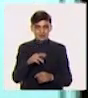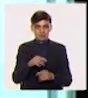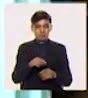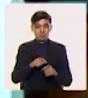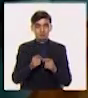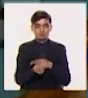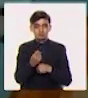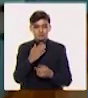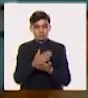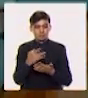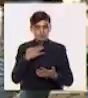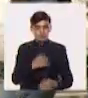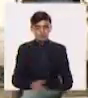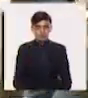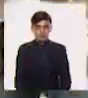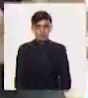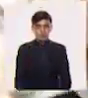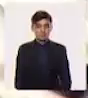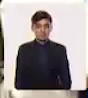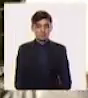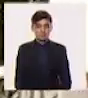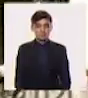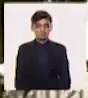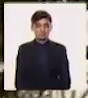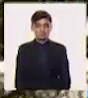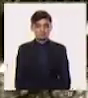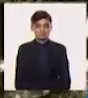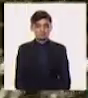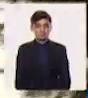пайда болатын көрінеді. Жанар Жолтаева, Думан Сүлейменов, Информбюро, Алматы.